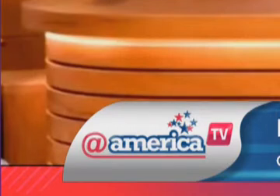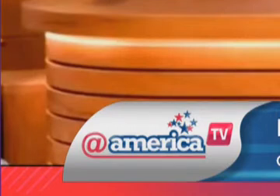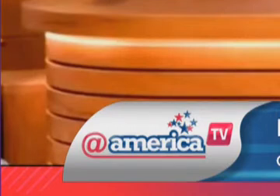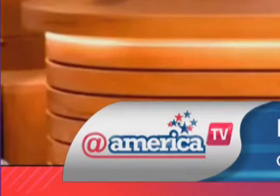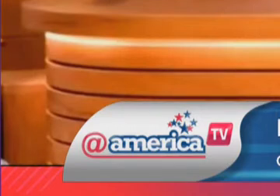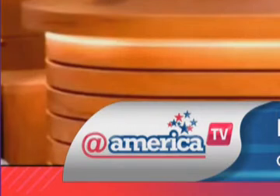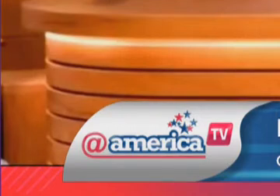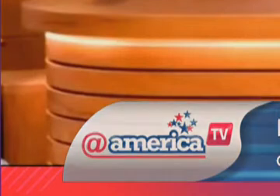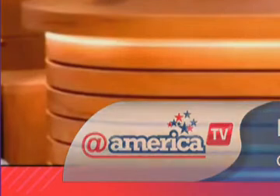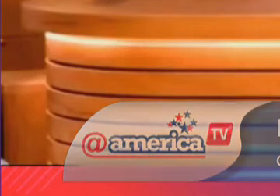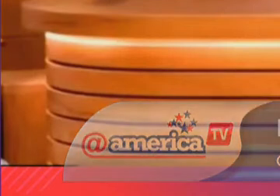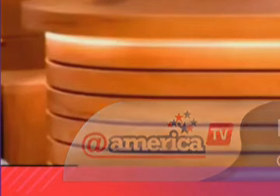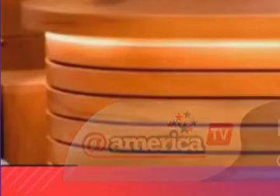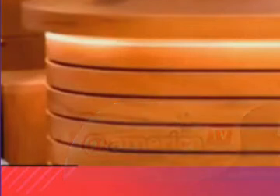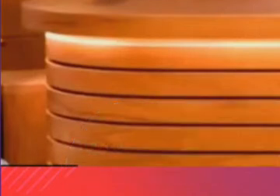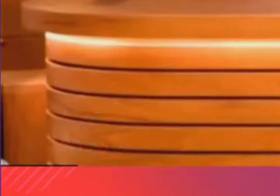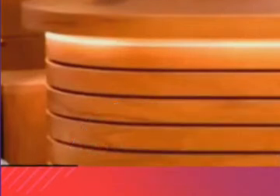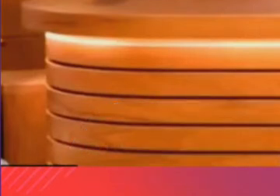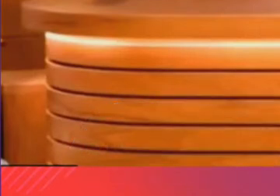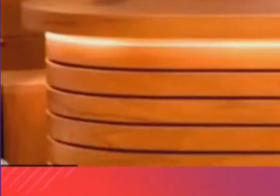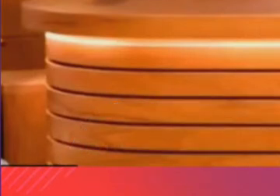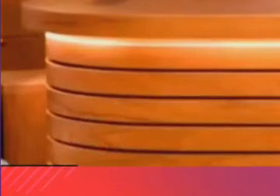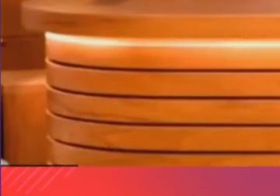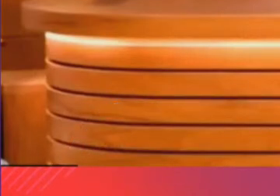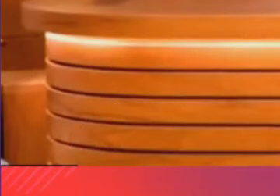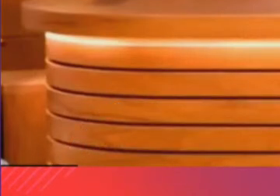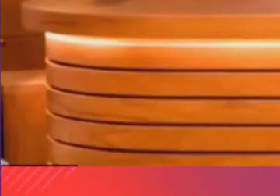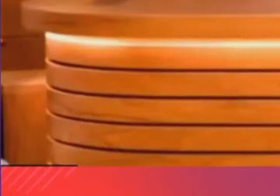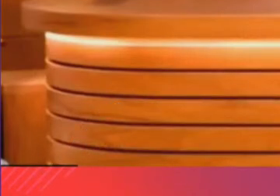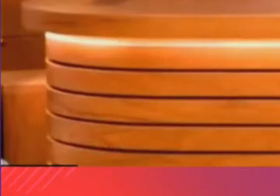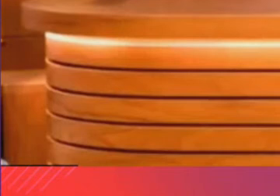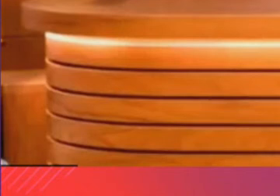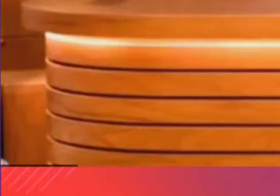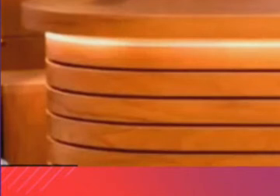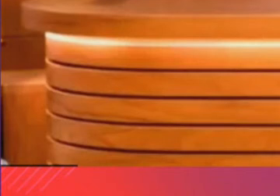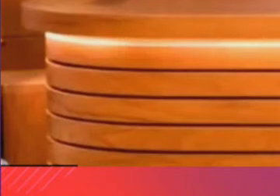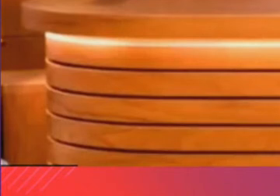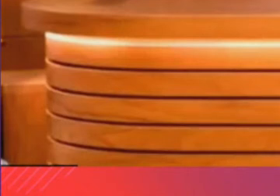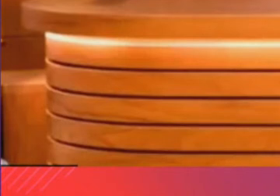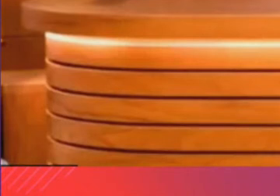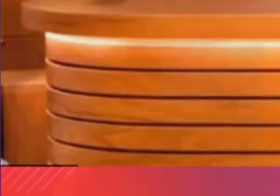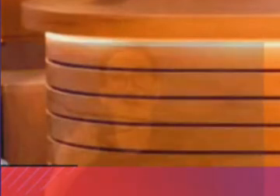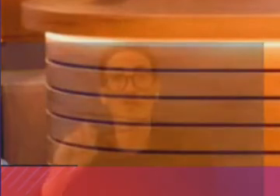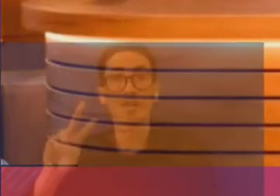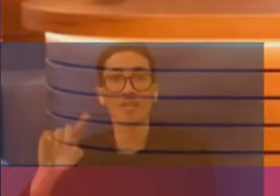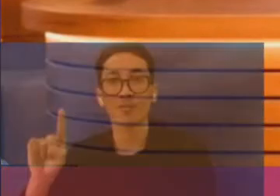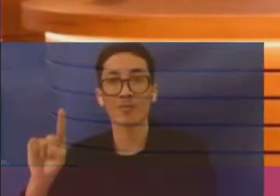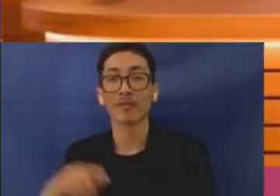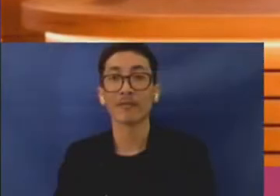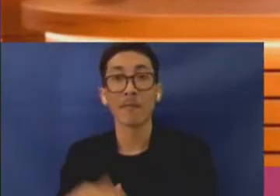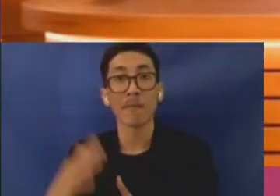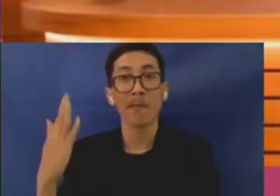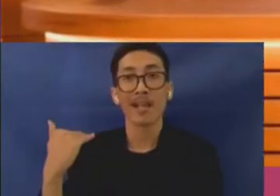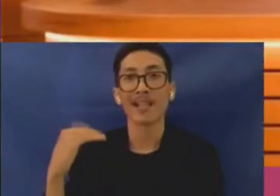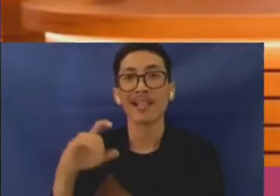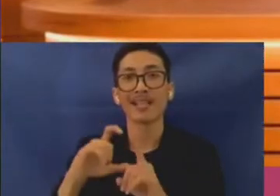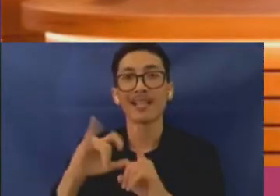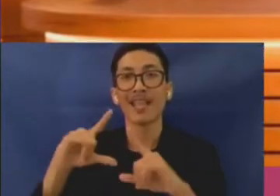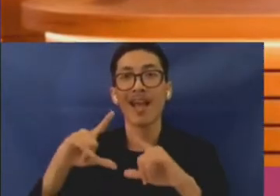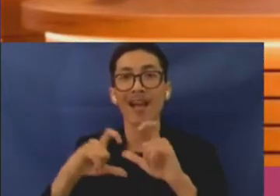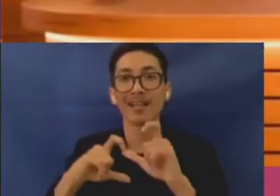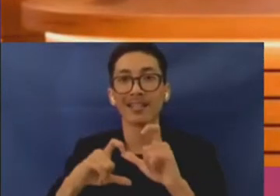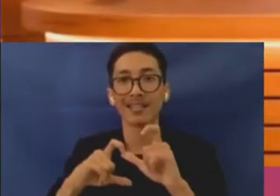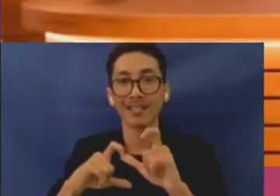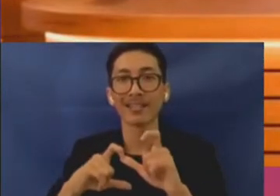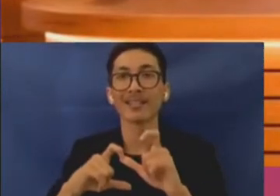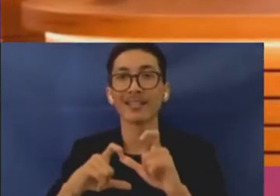bulan Februari 2021. Saya, Irfan Dia Sanjaya atau Dias, dari entitas Semua Tidak Berjarak atau Setara, moderator yang